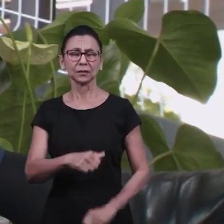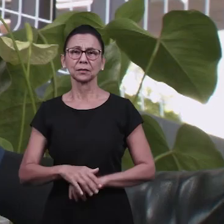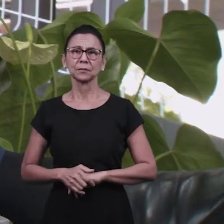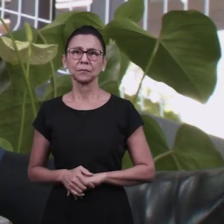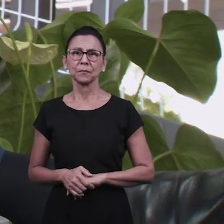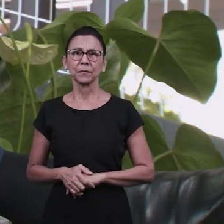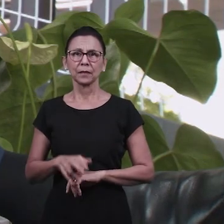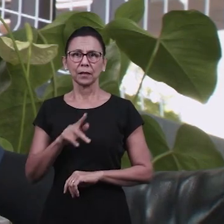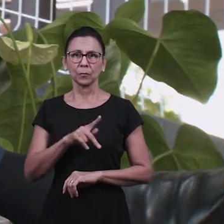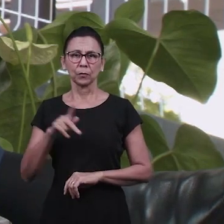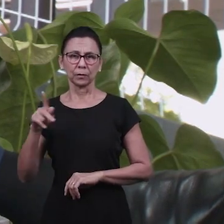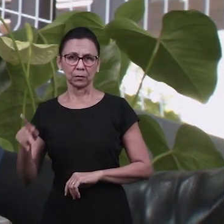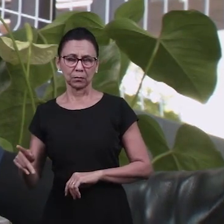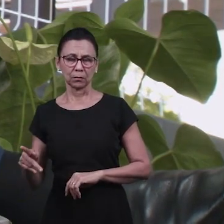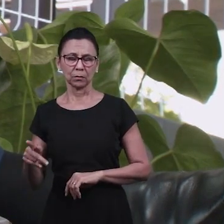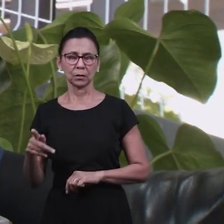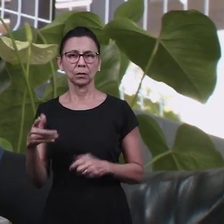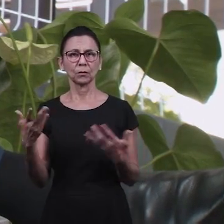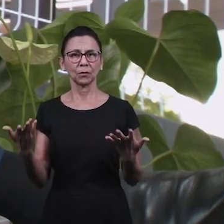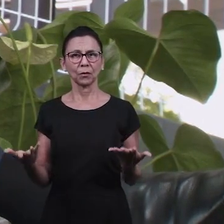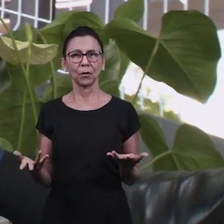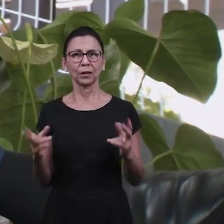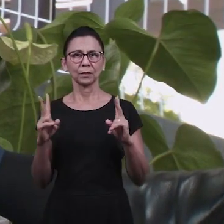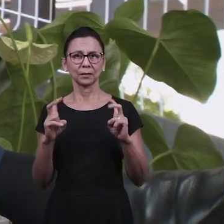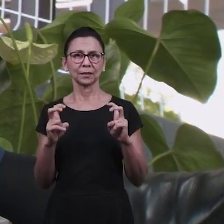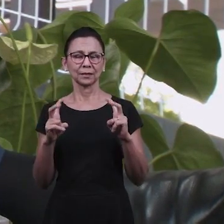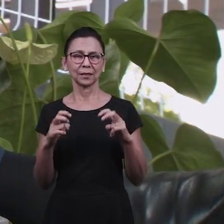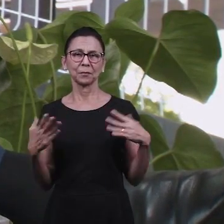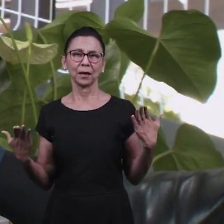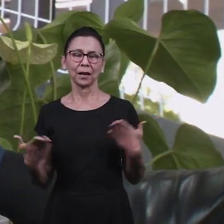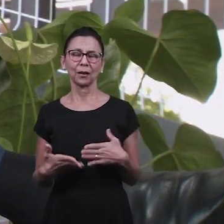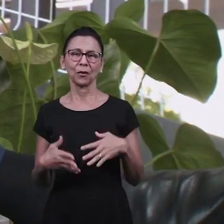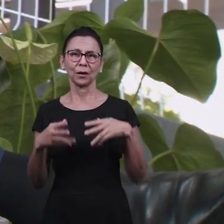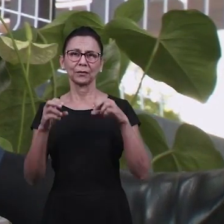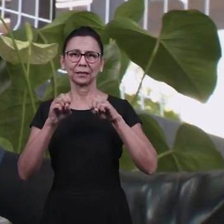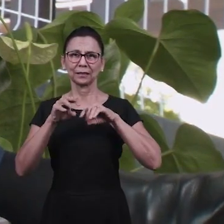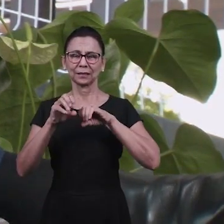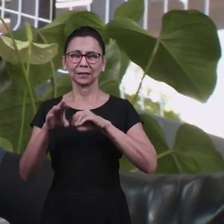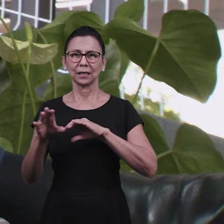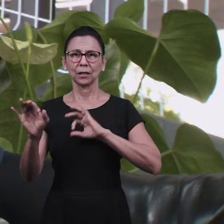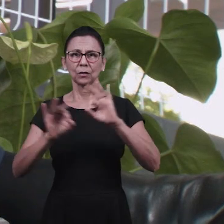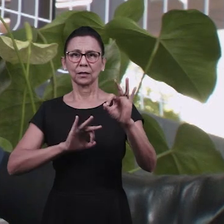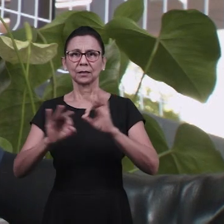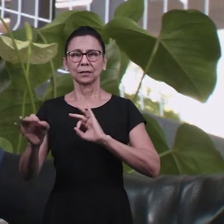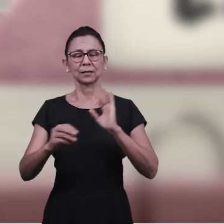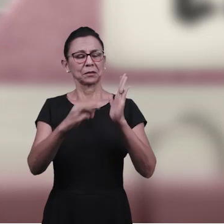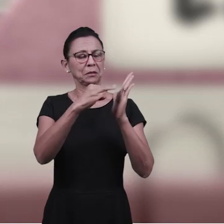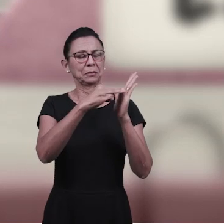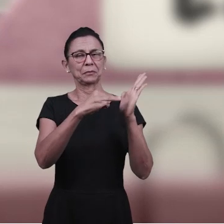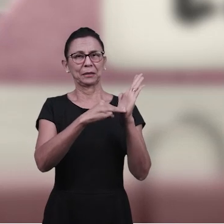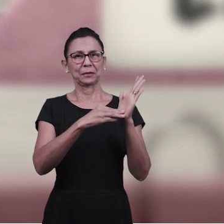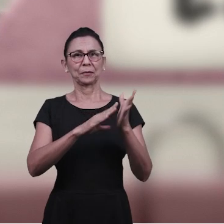Becali abordera cette thématique maintenant dans le volet Organisation et méthode.